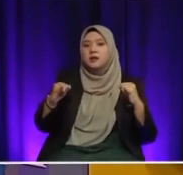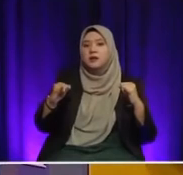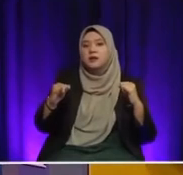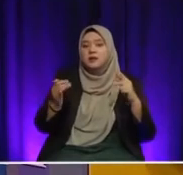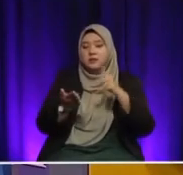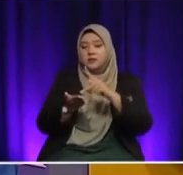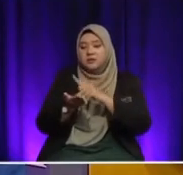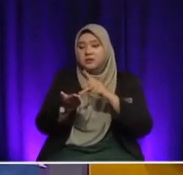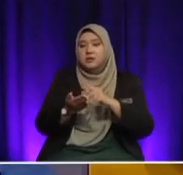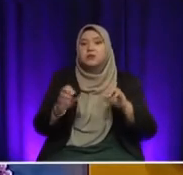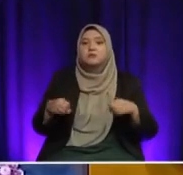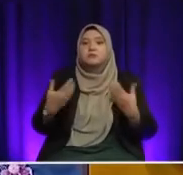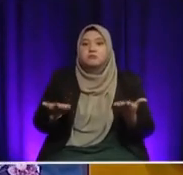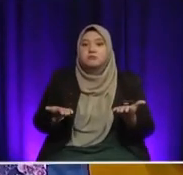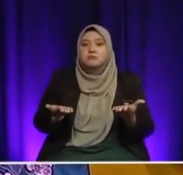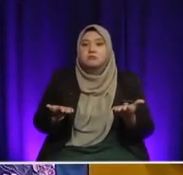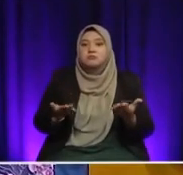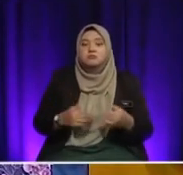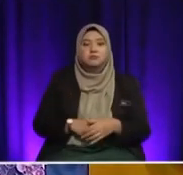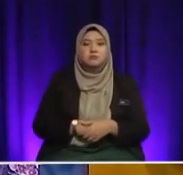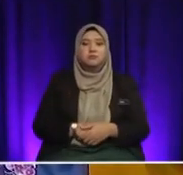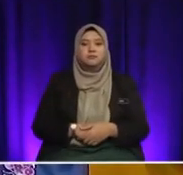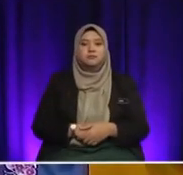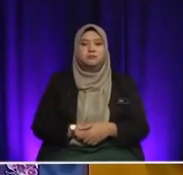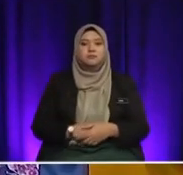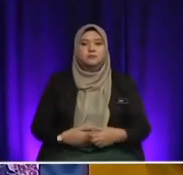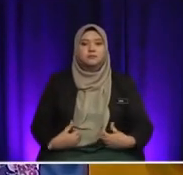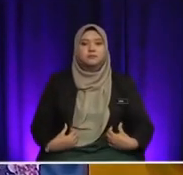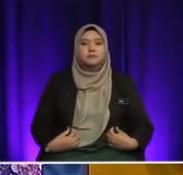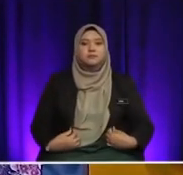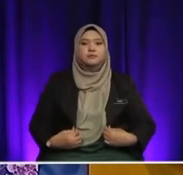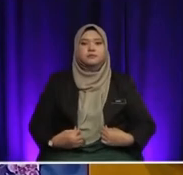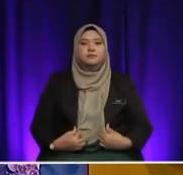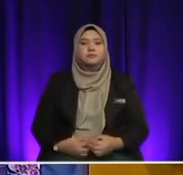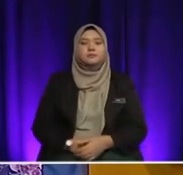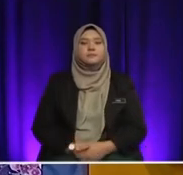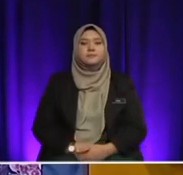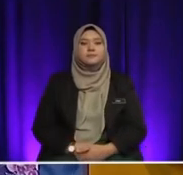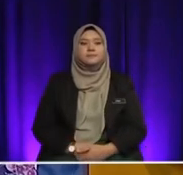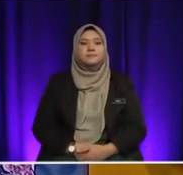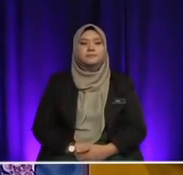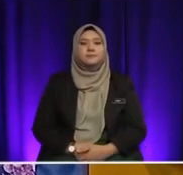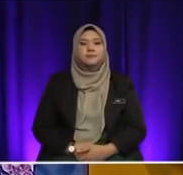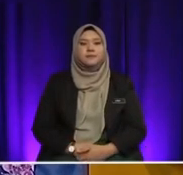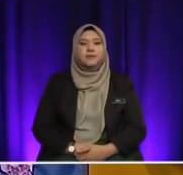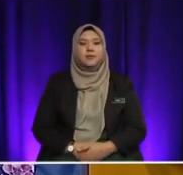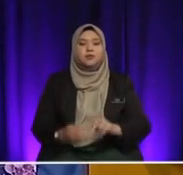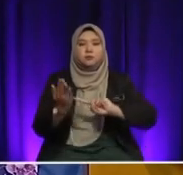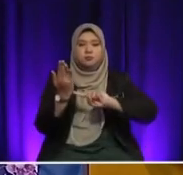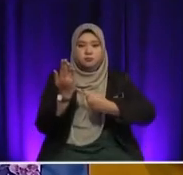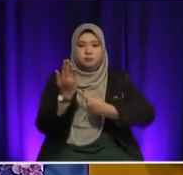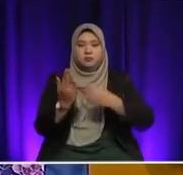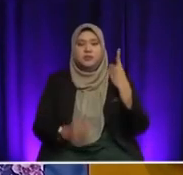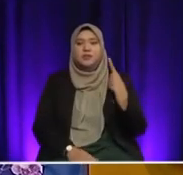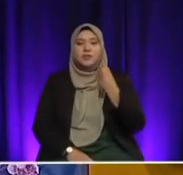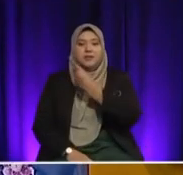tetapkan berdasarkan peratus untung kita nak? Ataupun kita tetapkan, saya nak untung RM1. Okay,